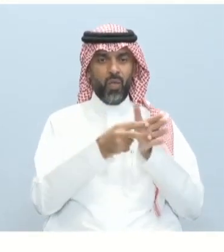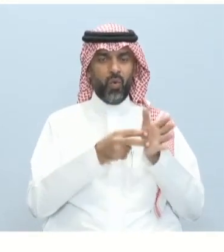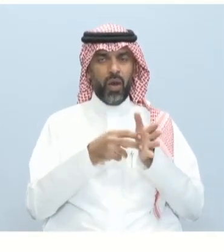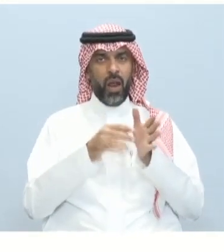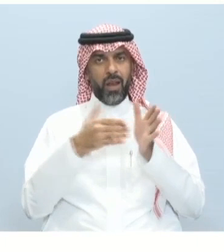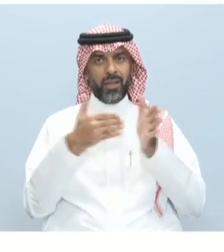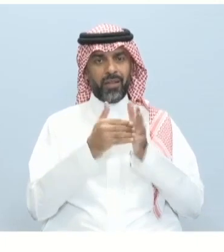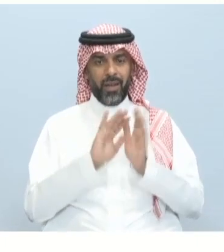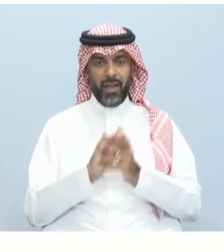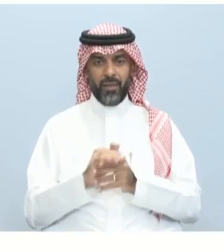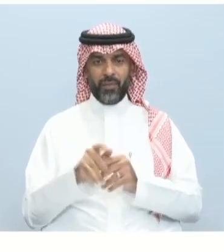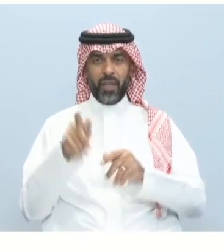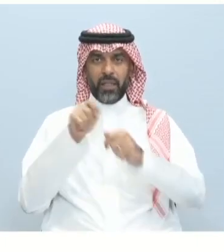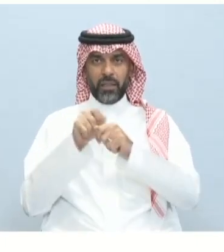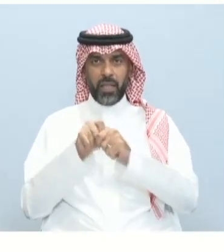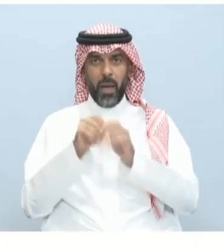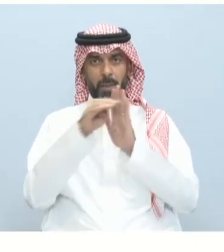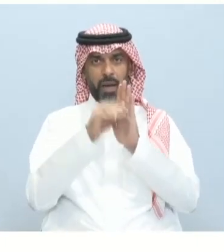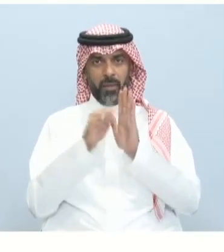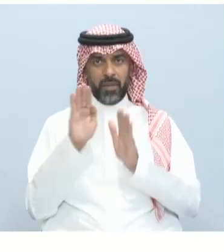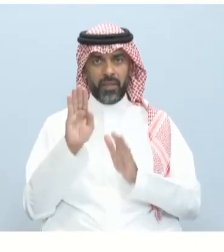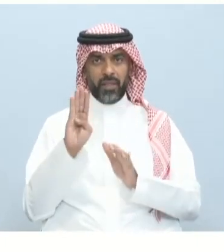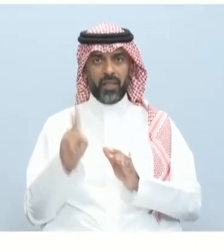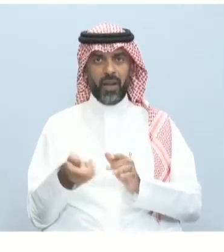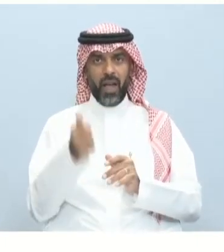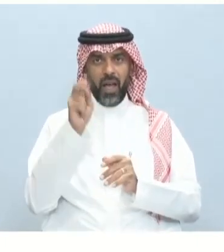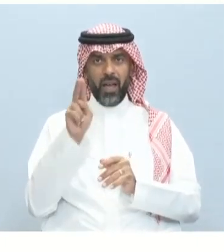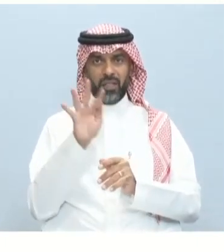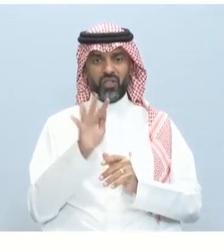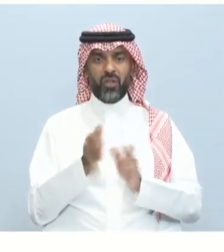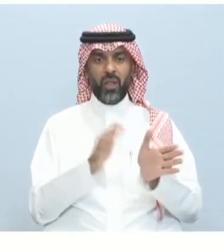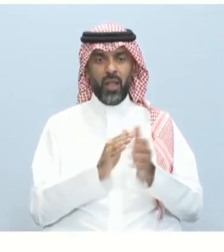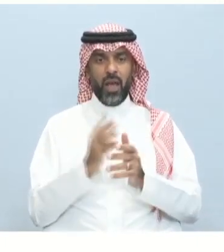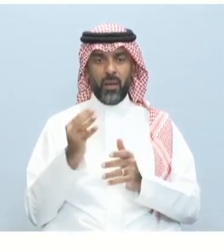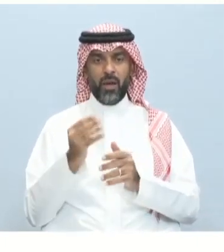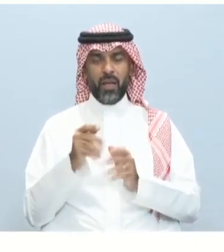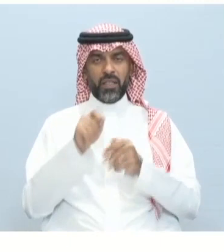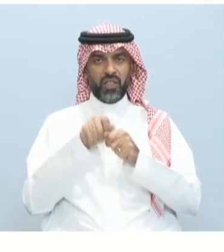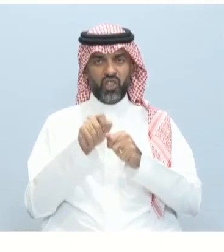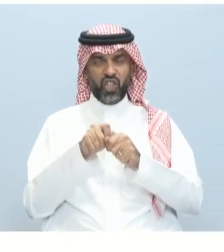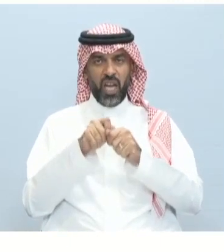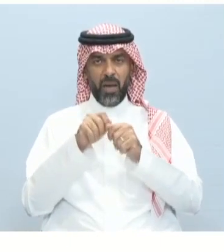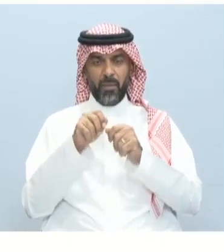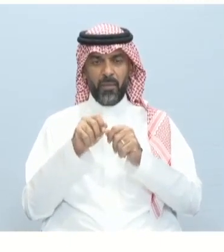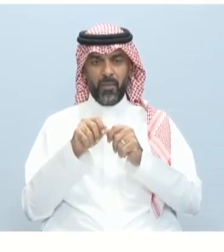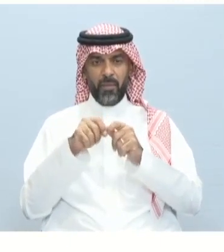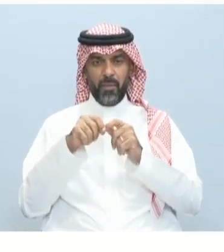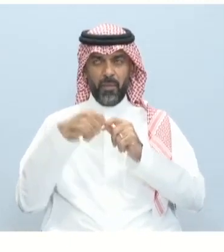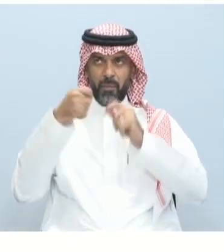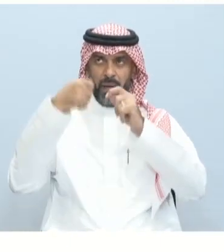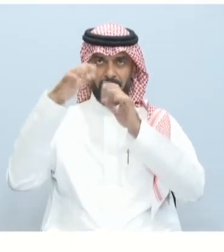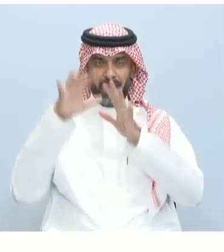إنشاء برنامج سكراتش يستخدم نموذج تعلم الآلة الخاص بك. 4 إنشاء المقطع البرمجي. 5 تحميل